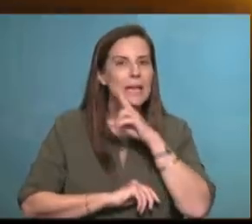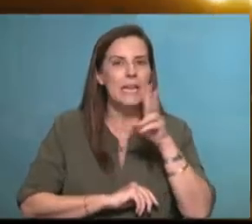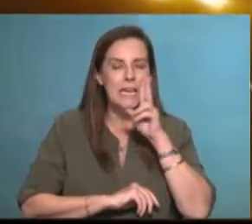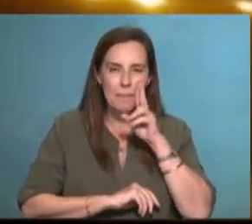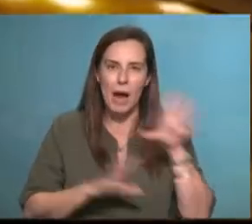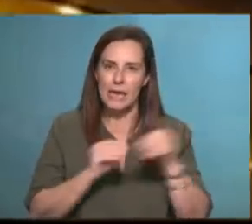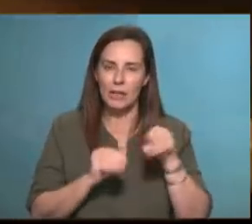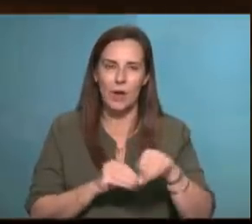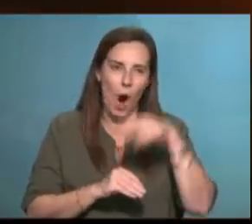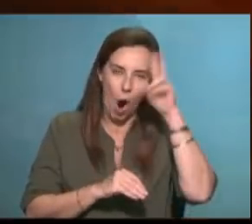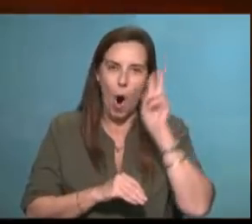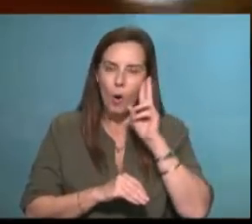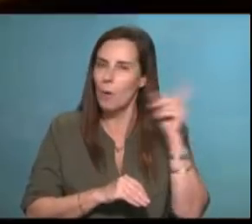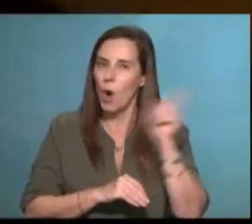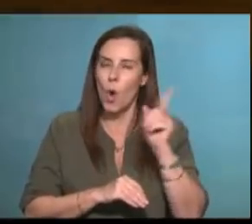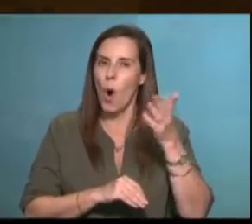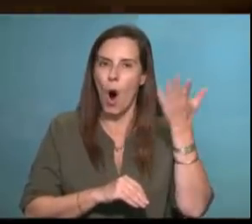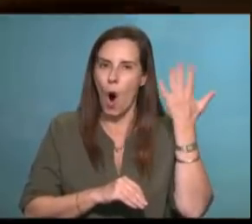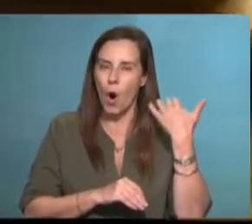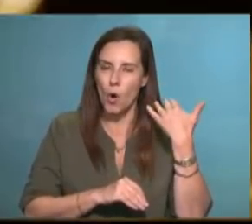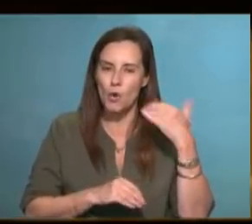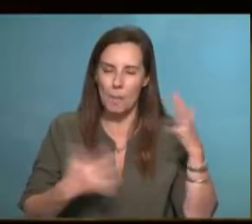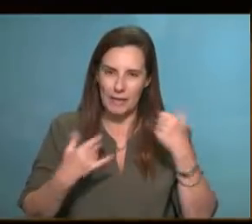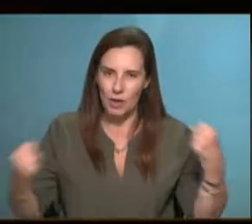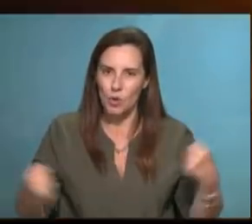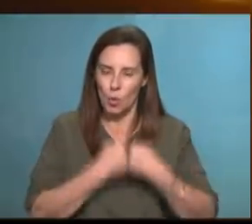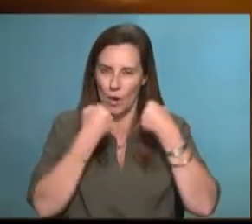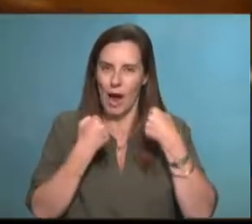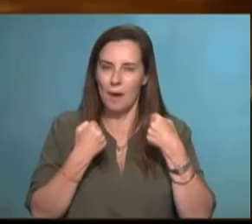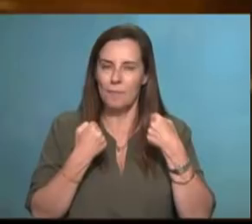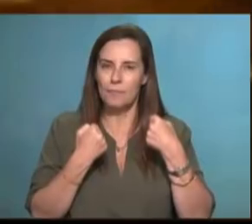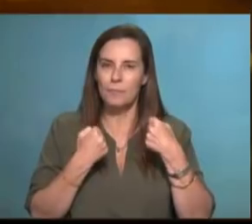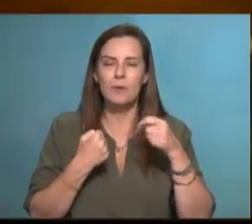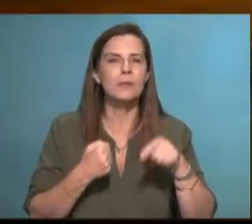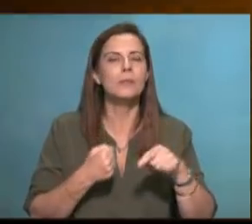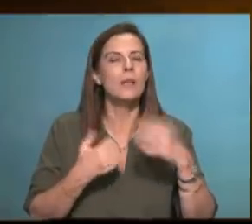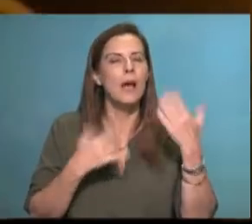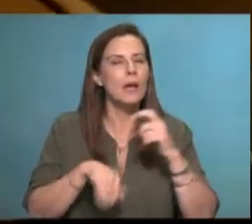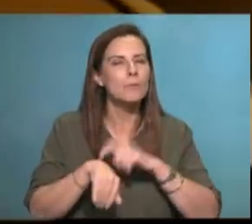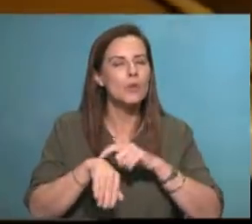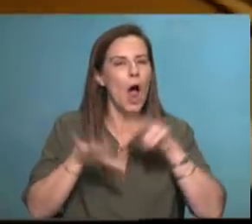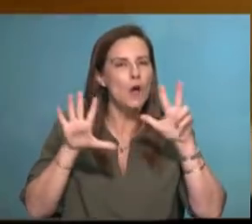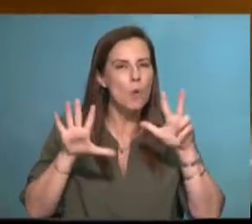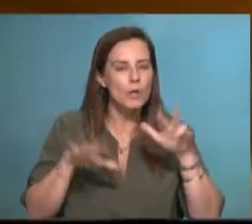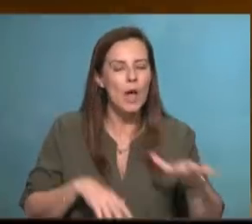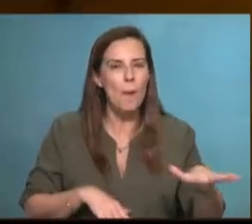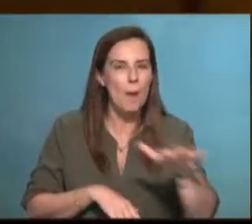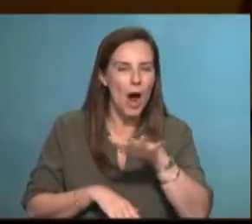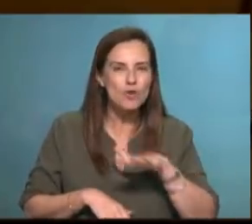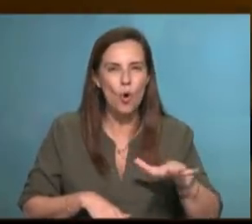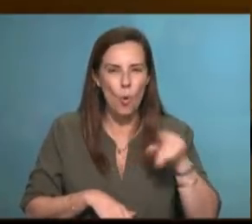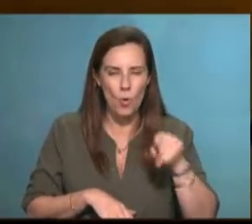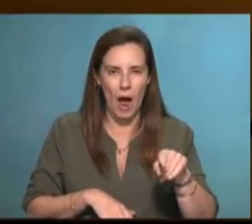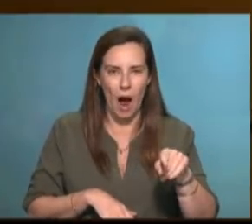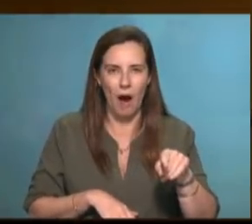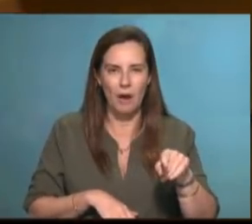איתו. ההורים ככל הנראה לא היו בזירת התאונה בזמן האירוע. האירוע הזה התרחש סמוך לשעה 8 בשכונה הצפון-מזרחית